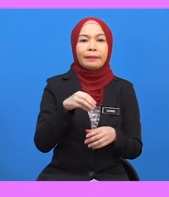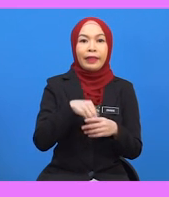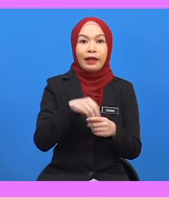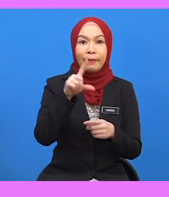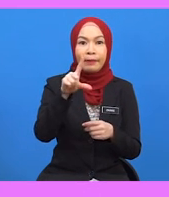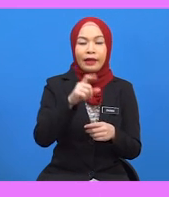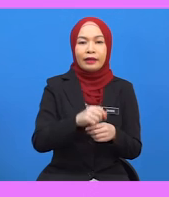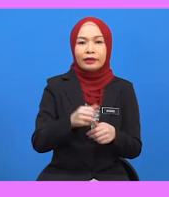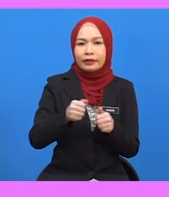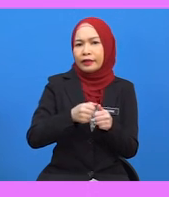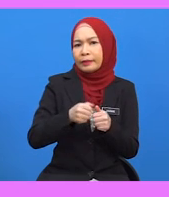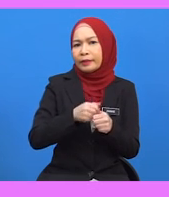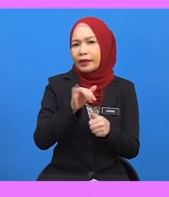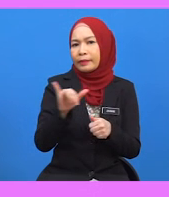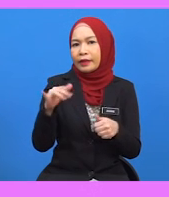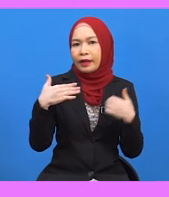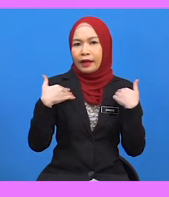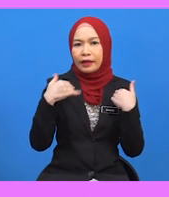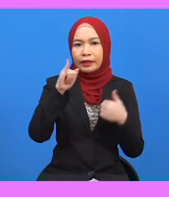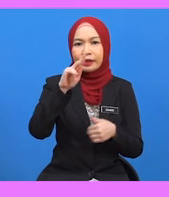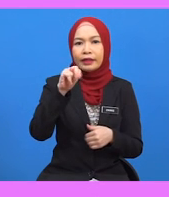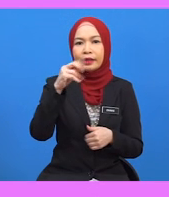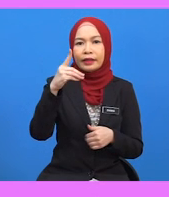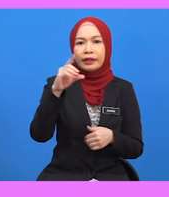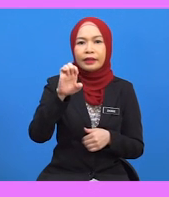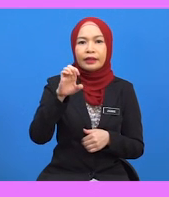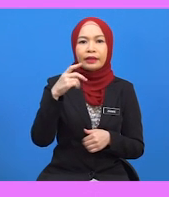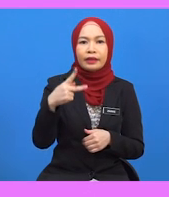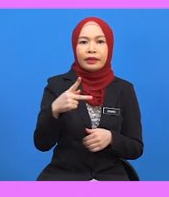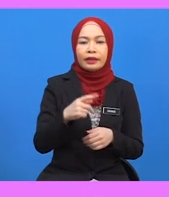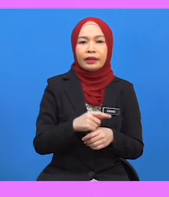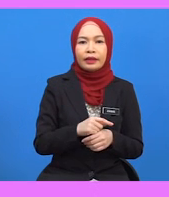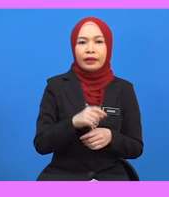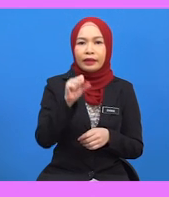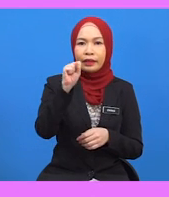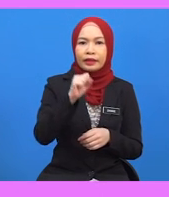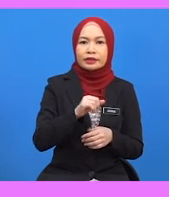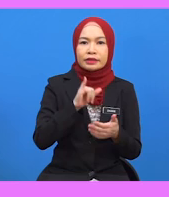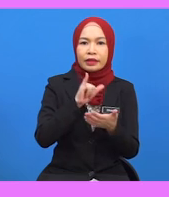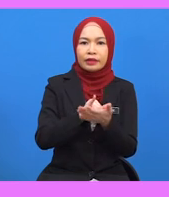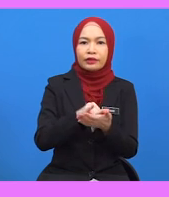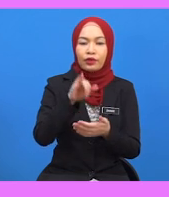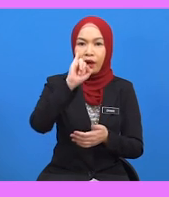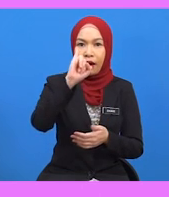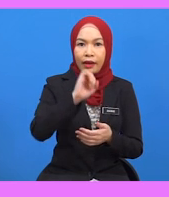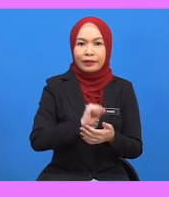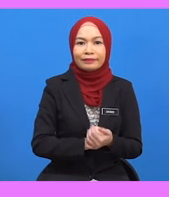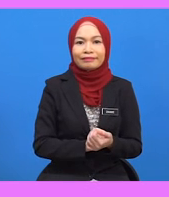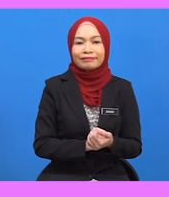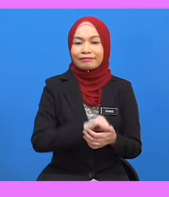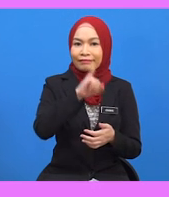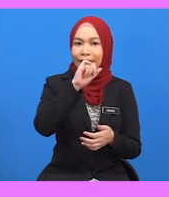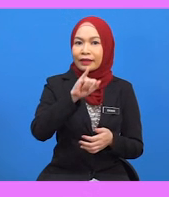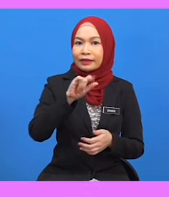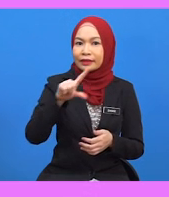Setiap item dalam senarai mempunyai indeks, iaitu I. I ialah